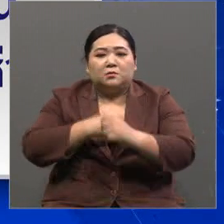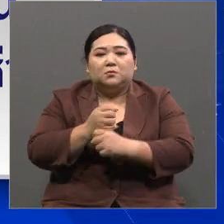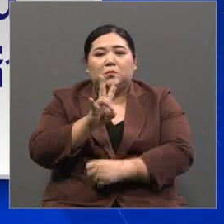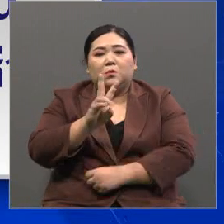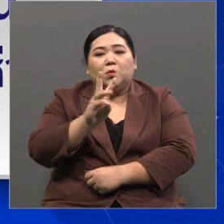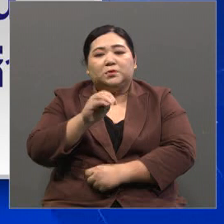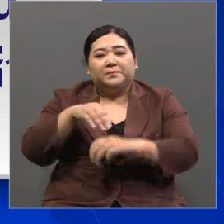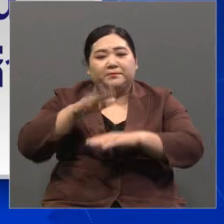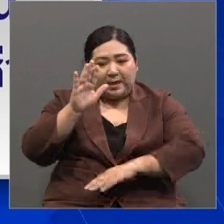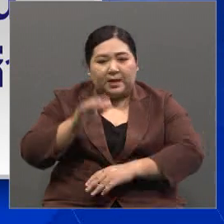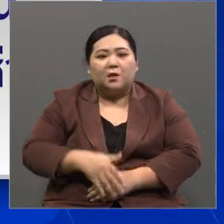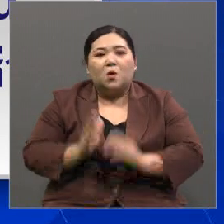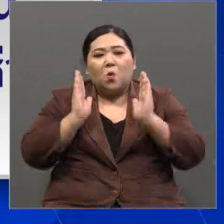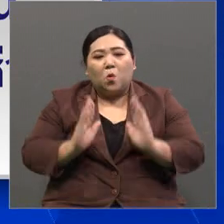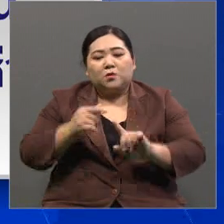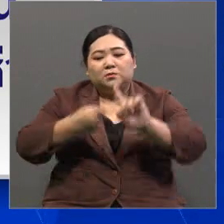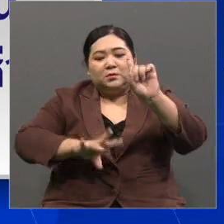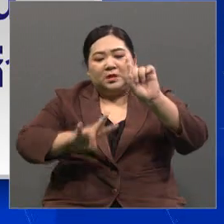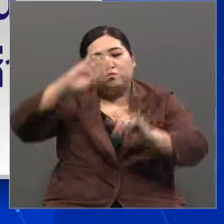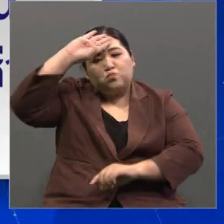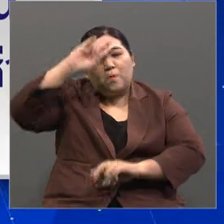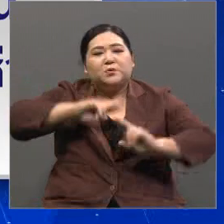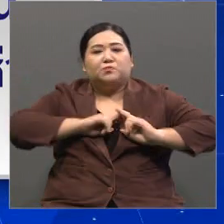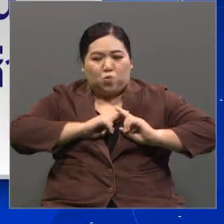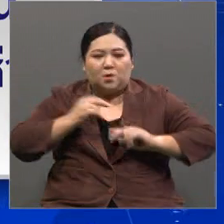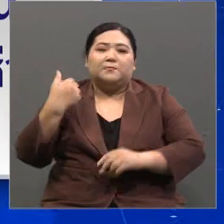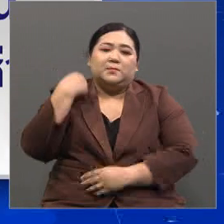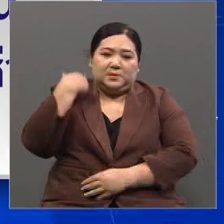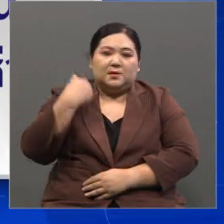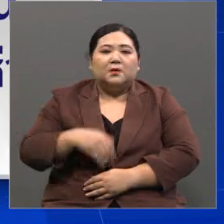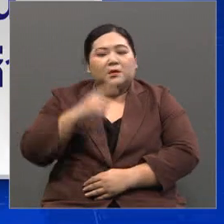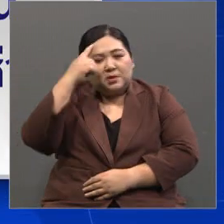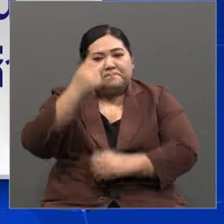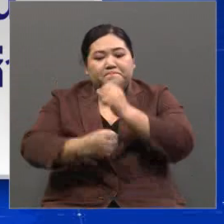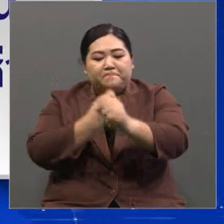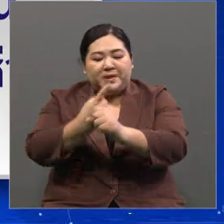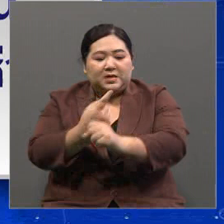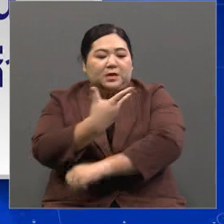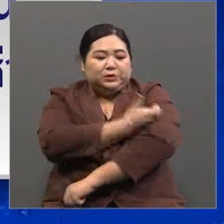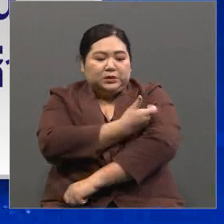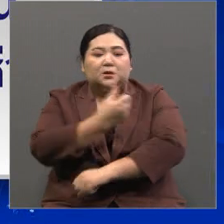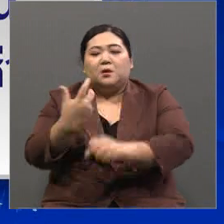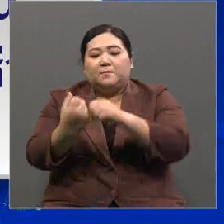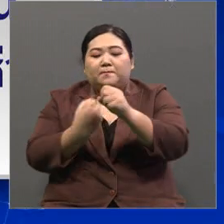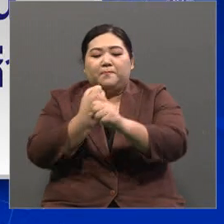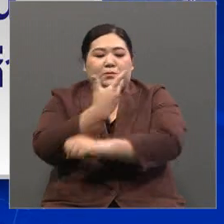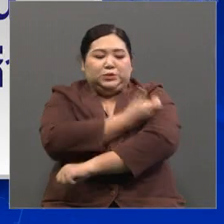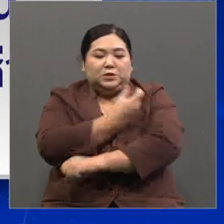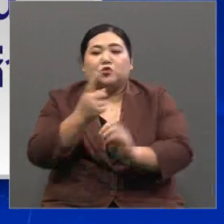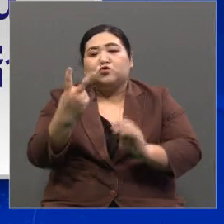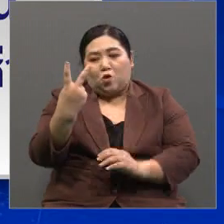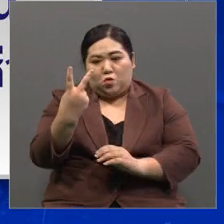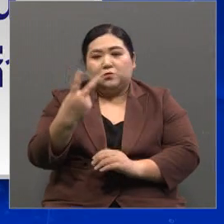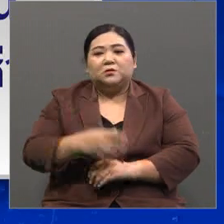ผู้ป่วยที่มีโรคเรื้อรัง7โรคประจำตัวก็อาจจะพิจารณาฉีด2เข็มต่อปีแต่ว่าห่างกัน6เดือนนะคะอีกกลุ่มนึงคือ